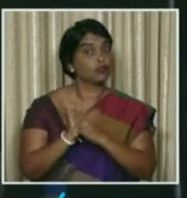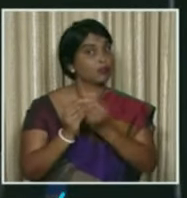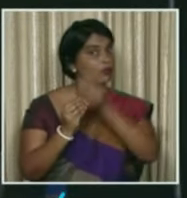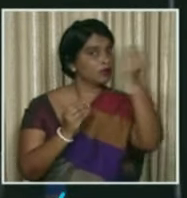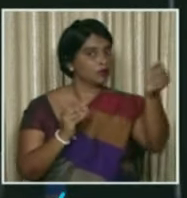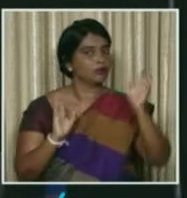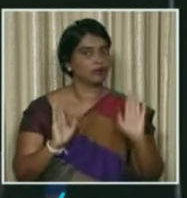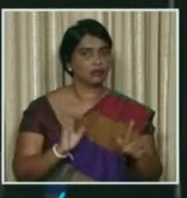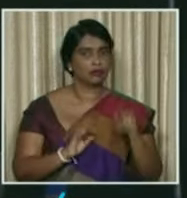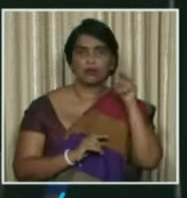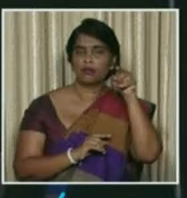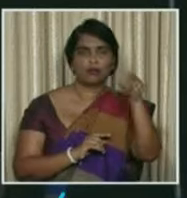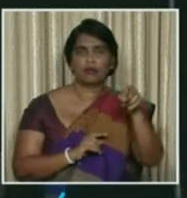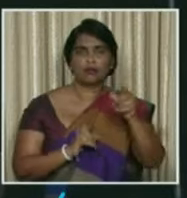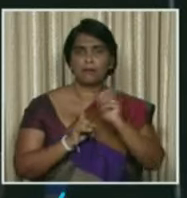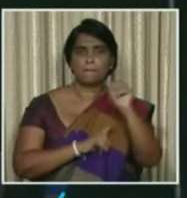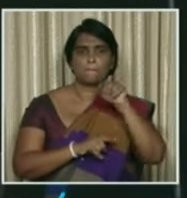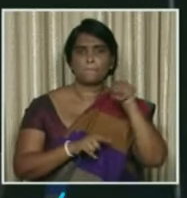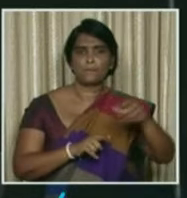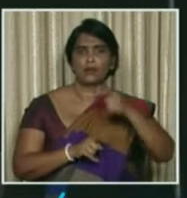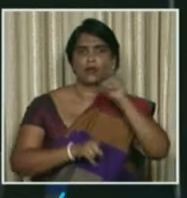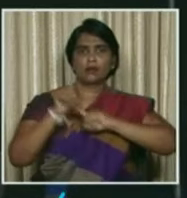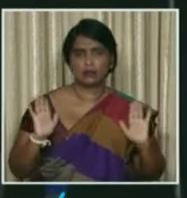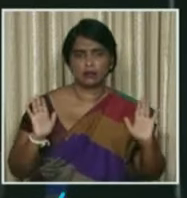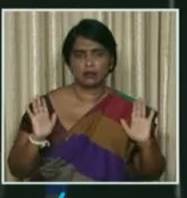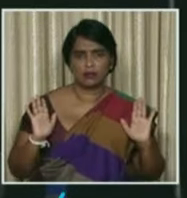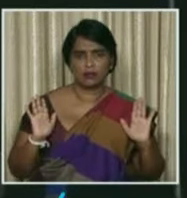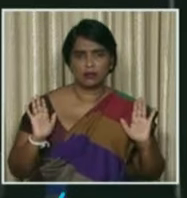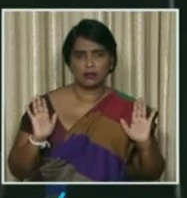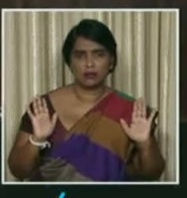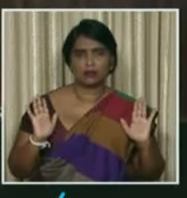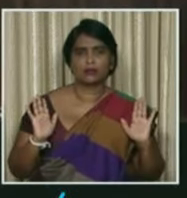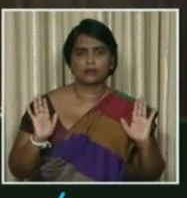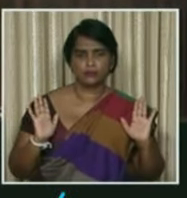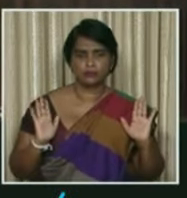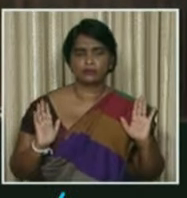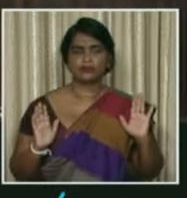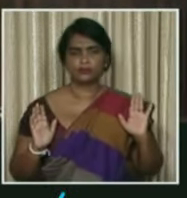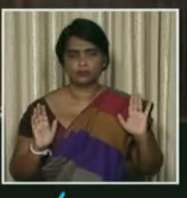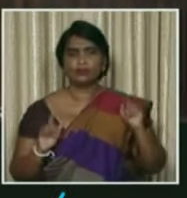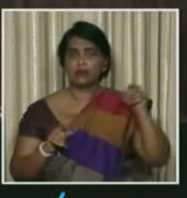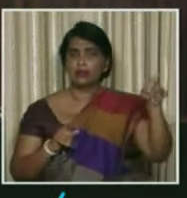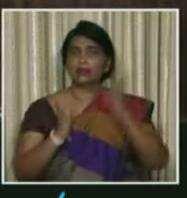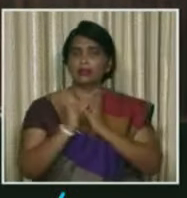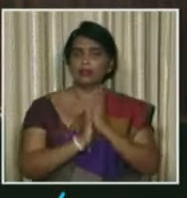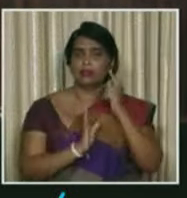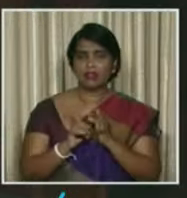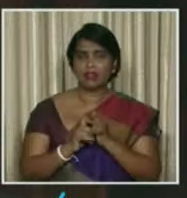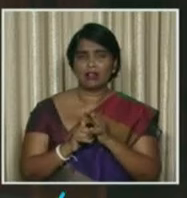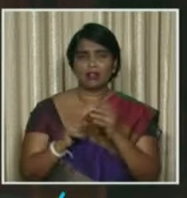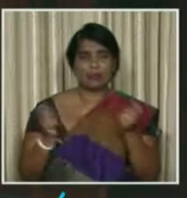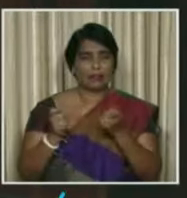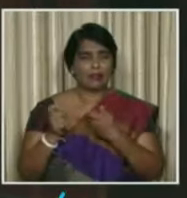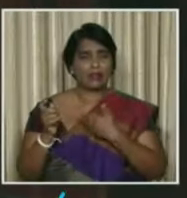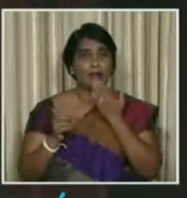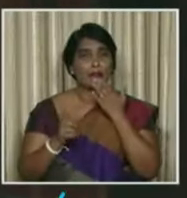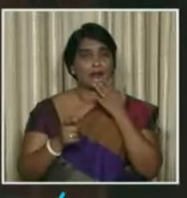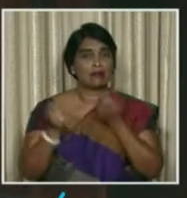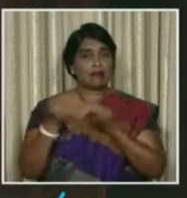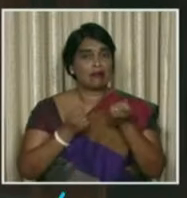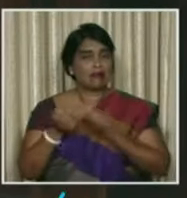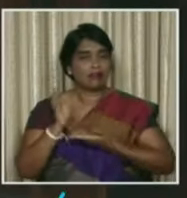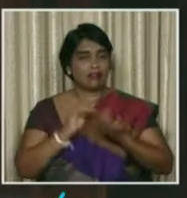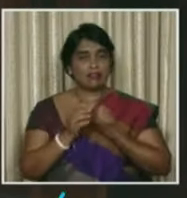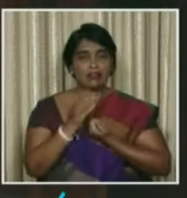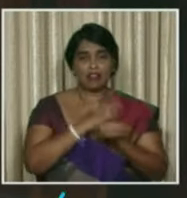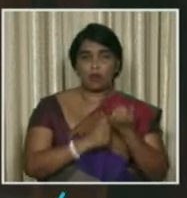ඕන. ඒක මෙතන පාර්ලිමේන්තුවේ සාකච්ඡා කරන දෙයක් නෙමෙයි. එතුමාගෙත් වරප්‍රසාද ප්‍රශ්නයක් ඉදිරිපත් කරන්නේ. දෙකම එකට යවන්න. ඇමරිකාවට පන්දම් අල්ලලා මේ